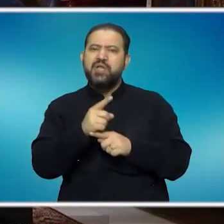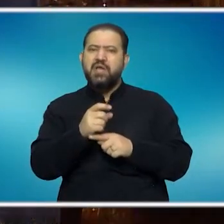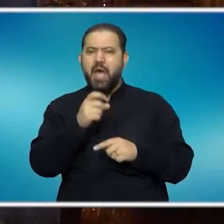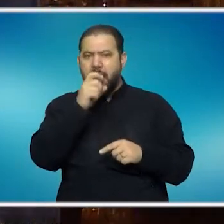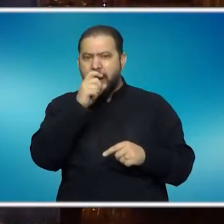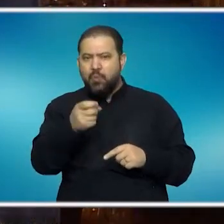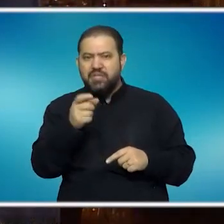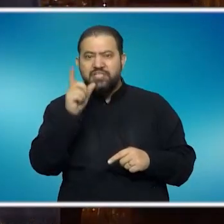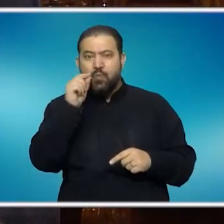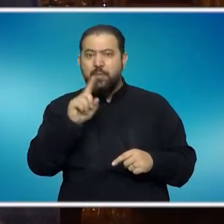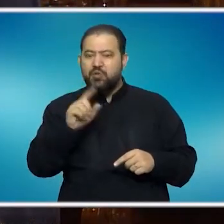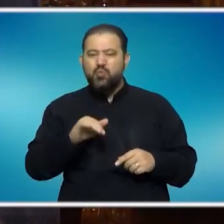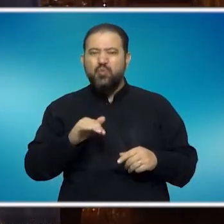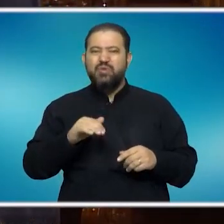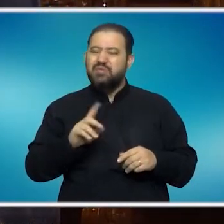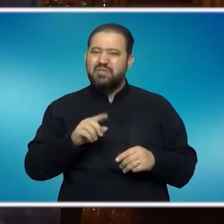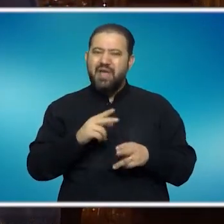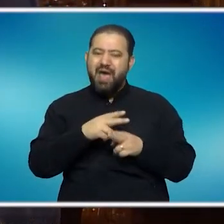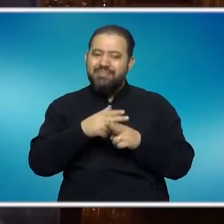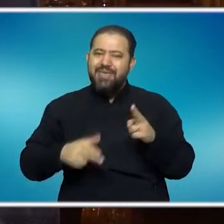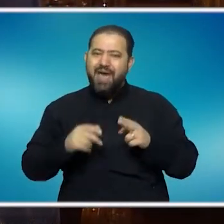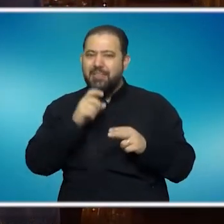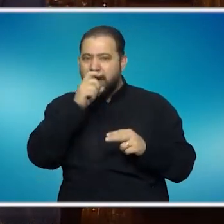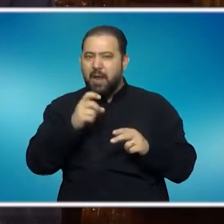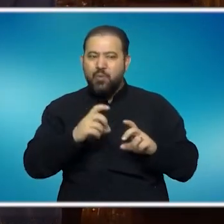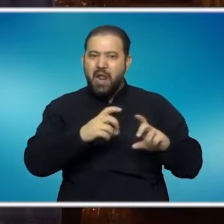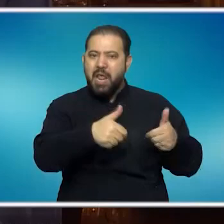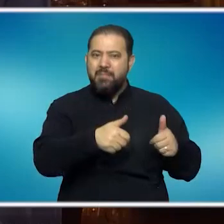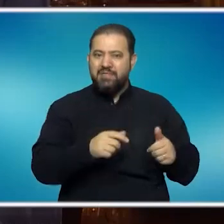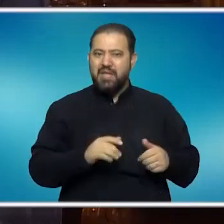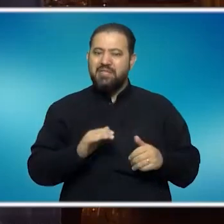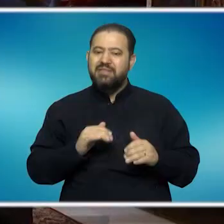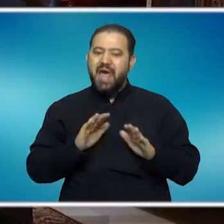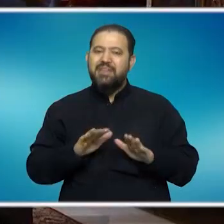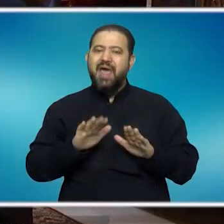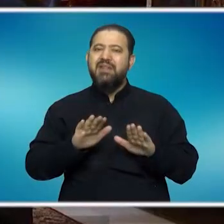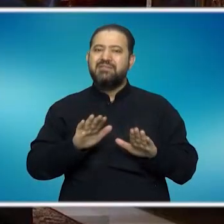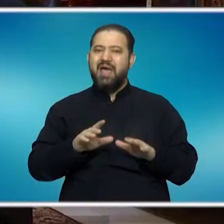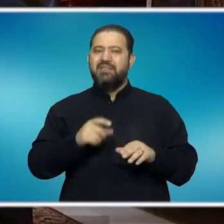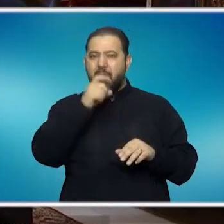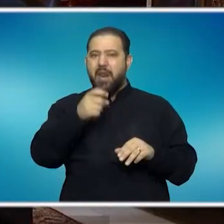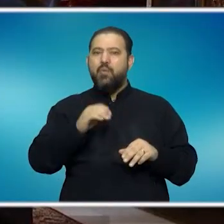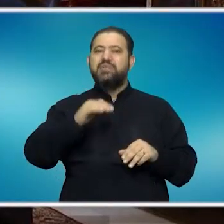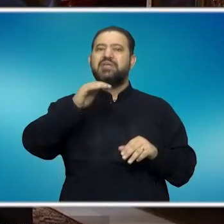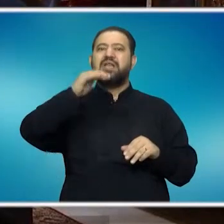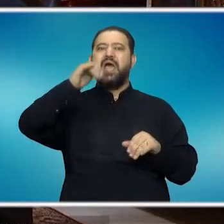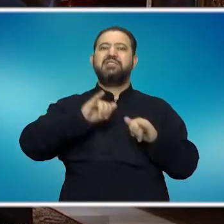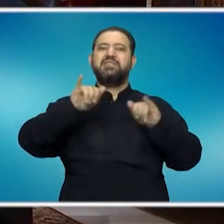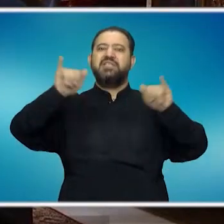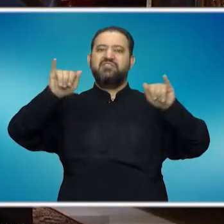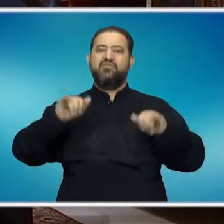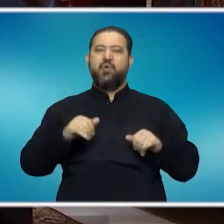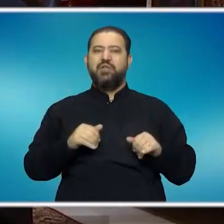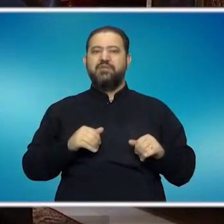în sine, nelăsând răul să crească. Deci, pentru noi ar fi, și voi și exemplifica în viața Maicii Domnului, pentru noi